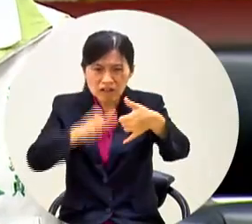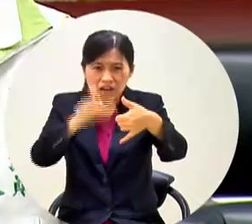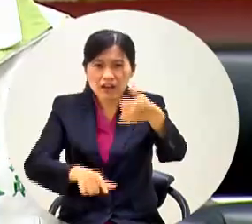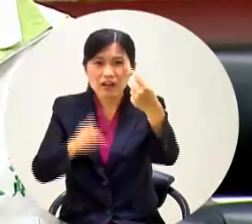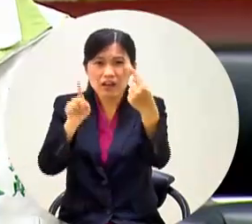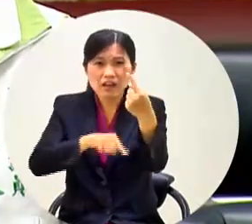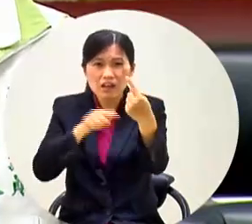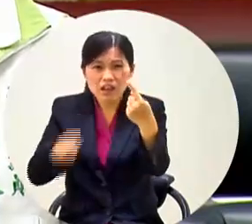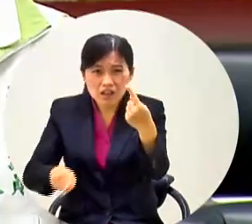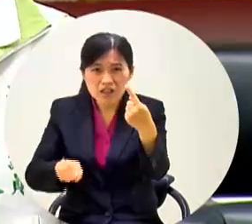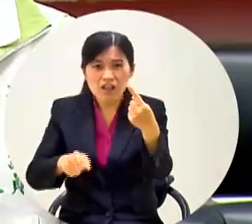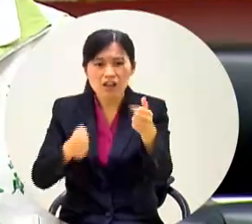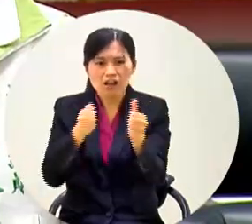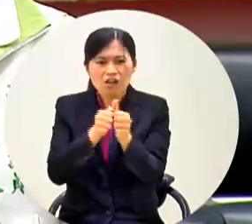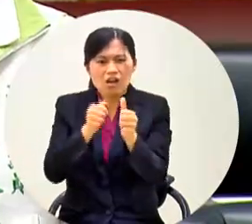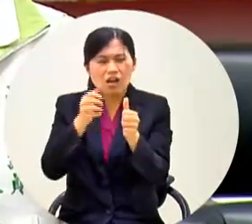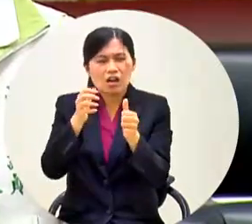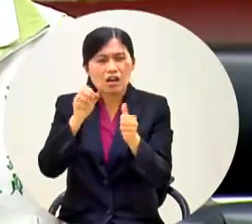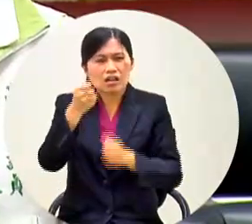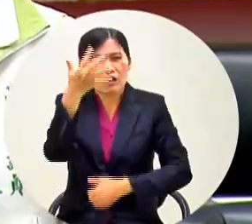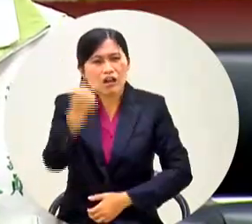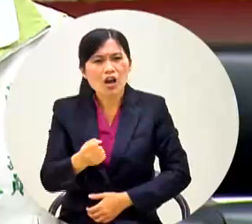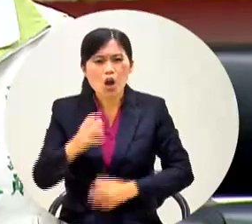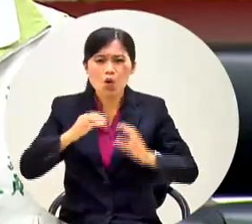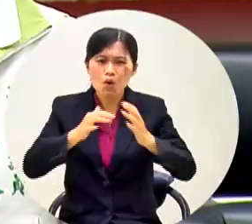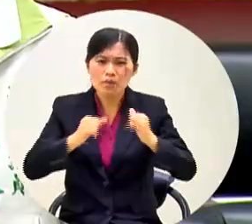国民党议员，你们这样值得吗？